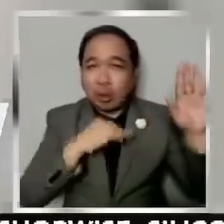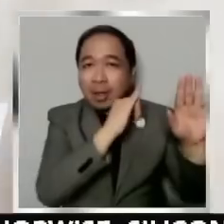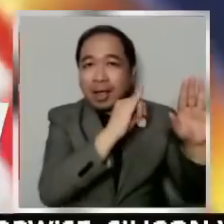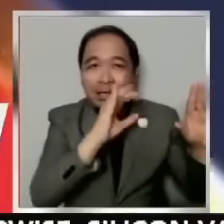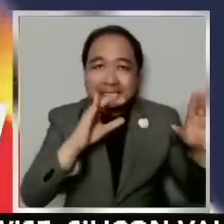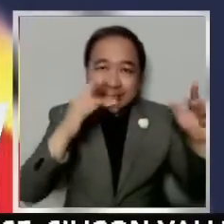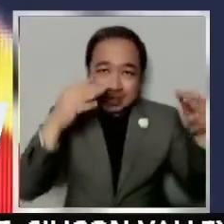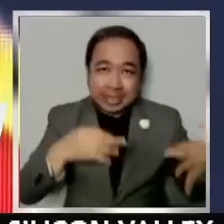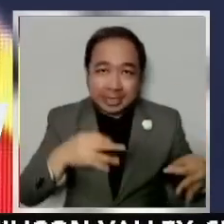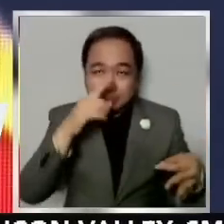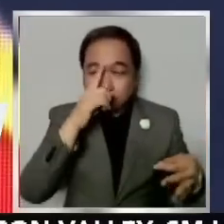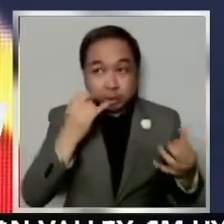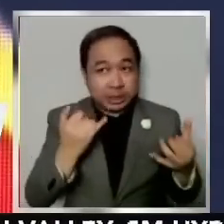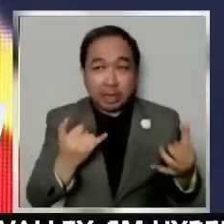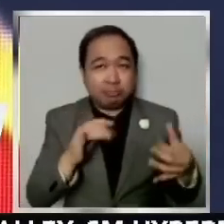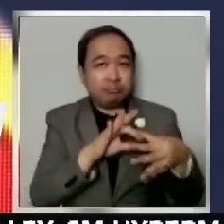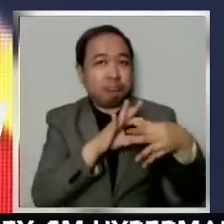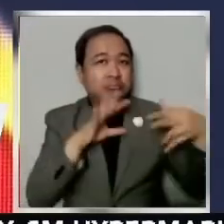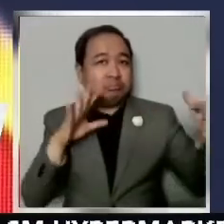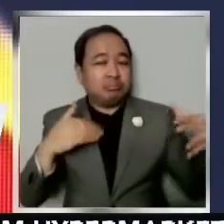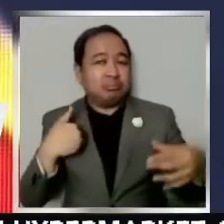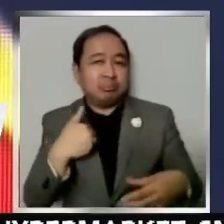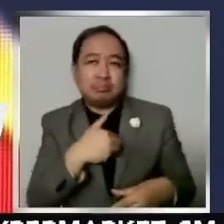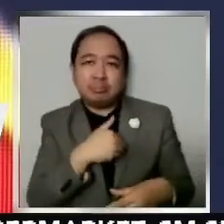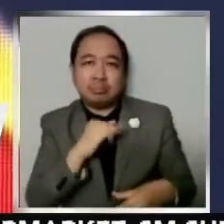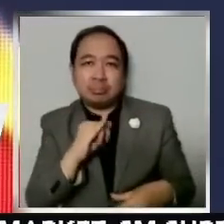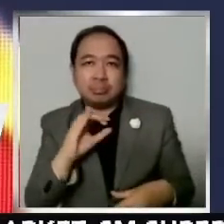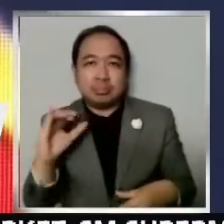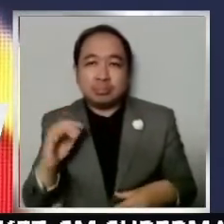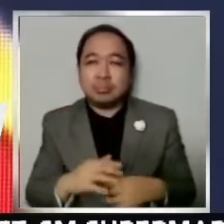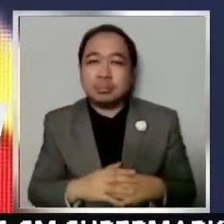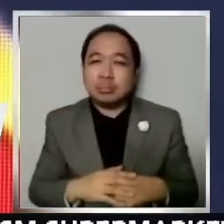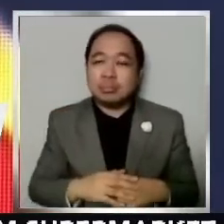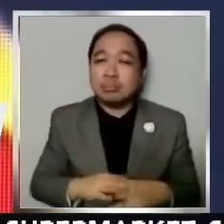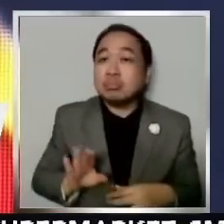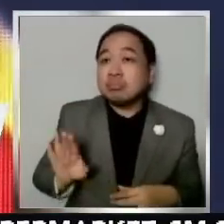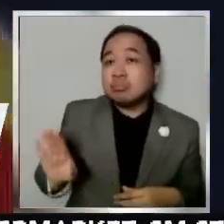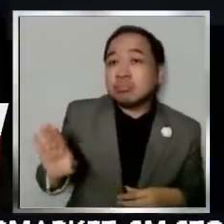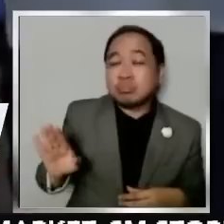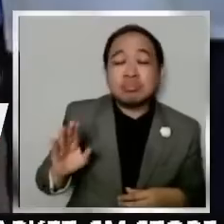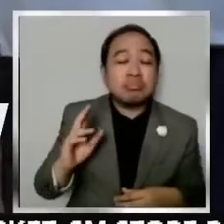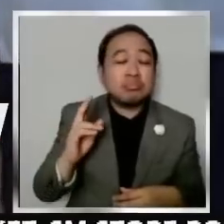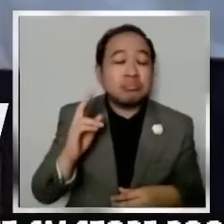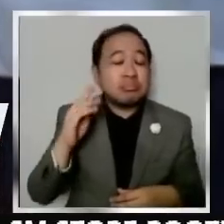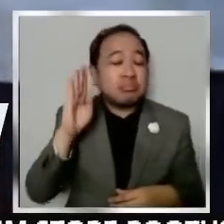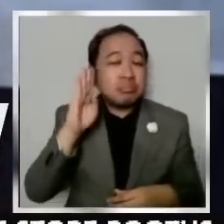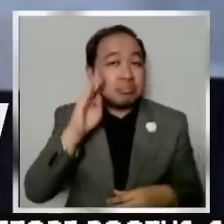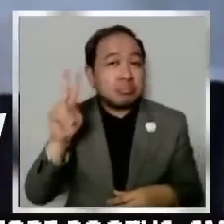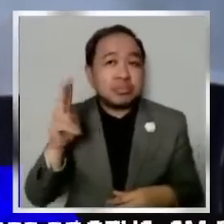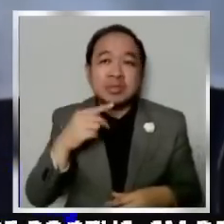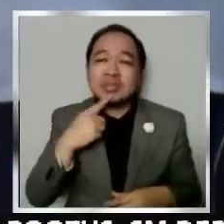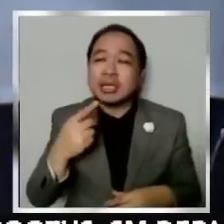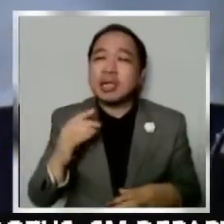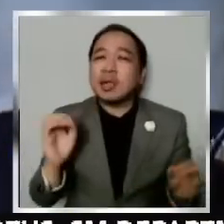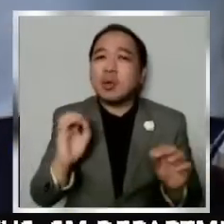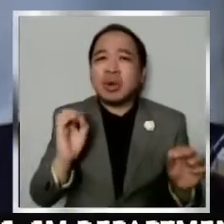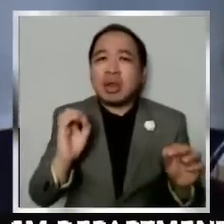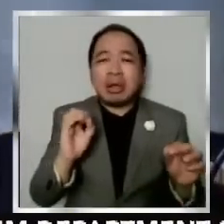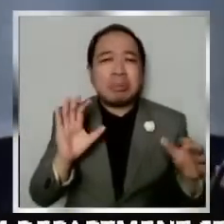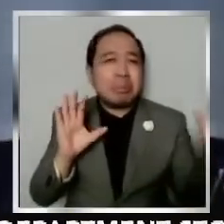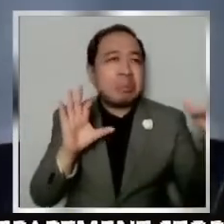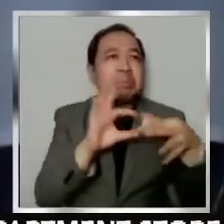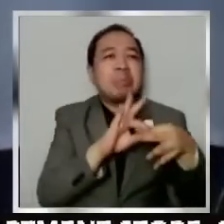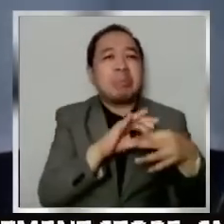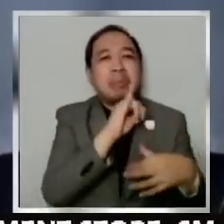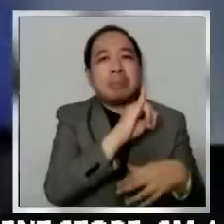ICC. Dati nang nanindigan ng Pangulo na walang balak ang kanyang administrasyon na muling sumali sa ICC na kinalasan ng Pilipinas sa pamumuno ng dating